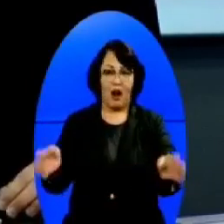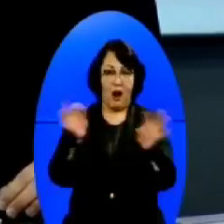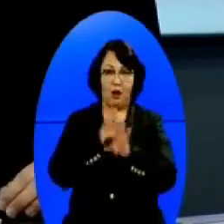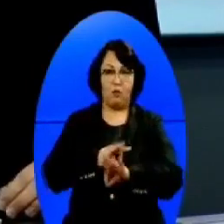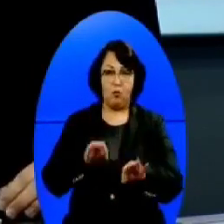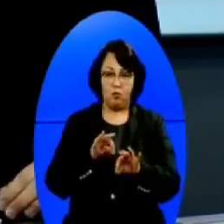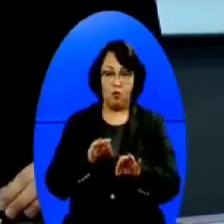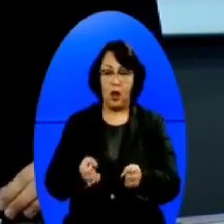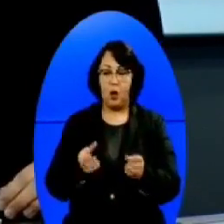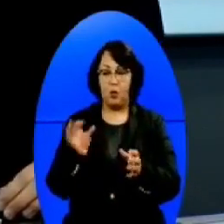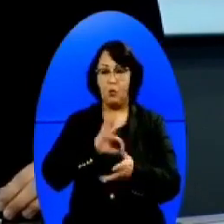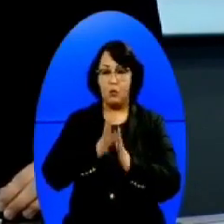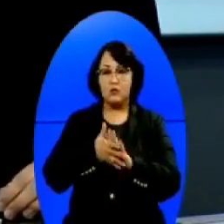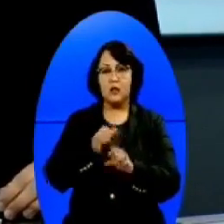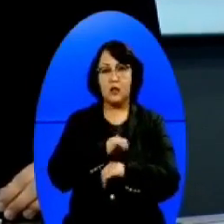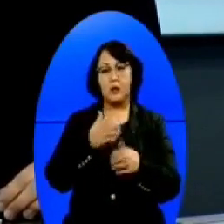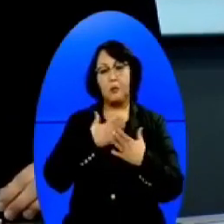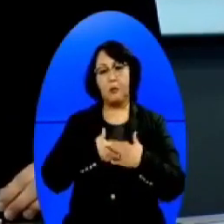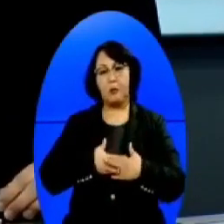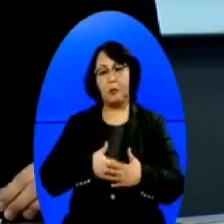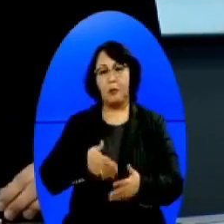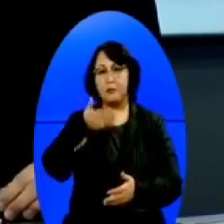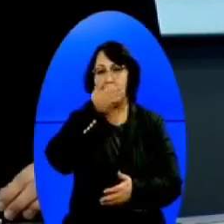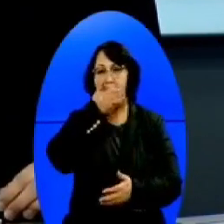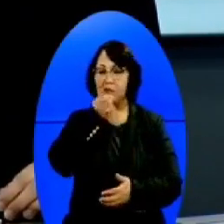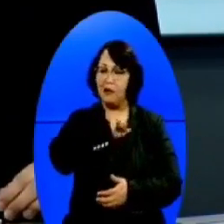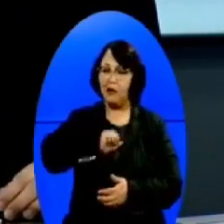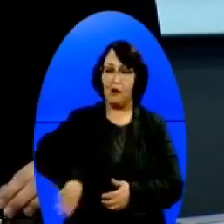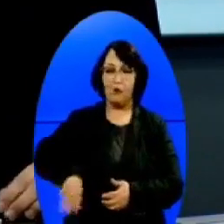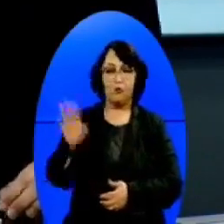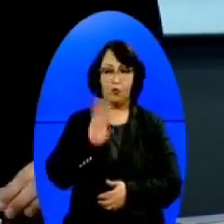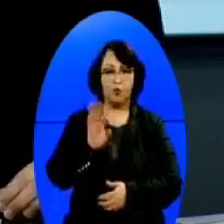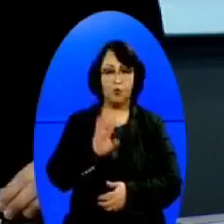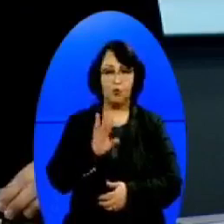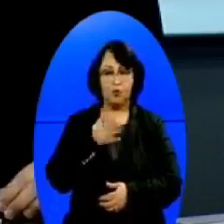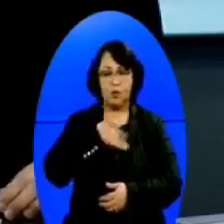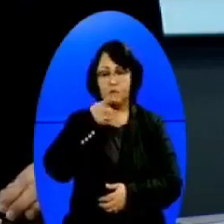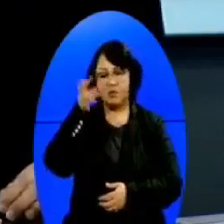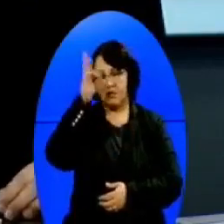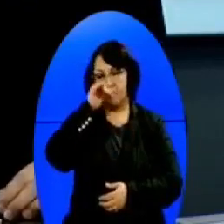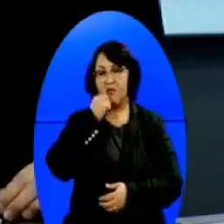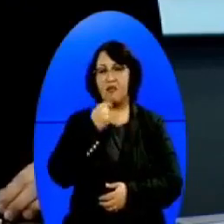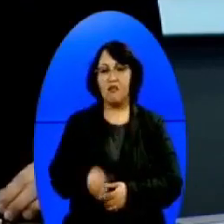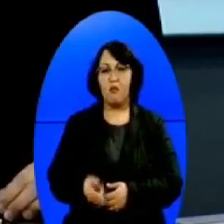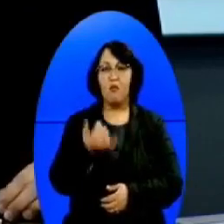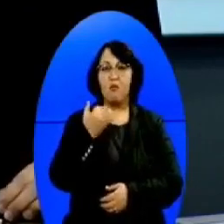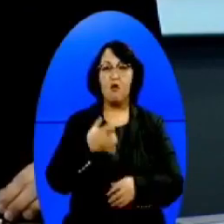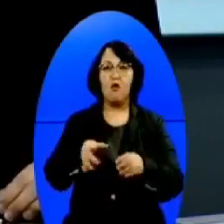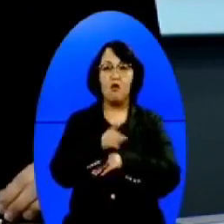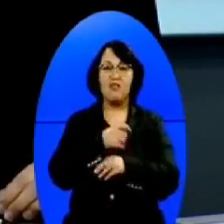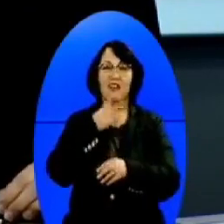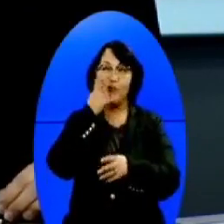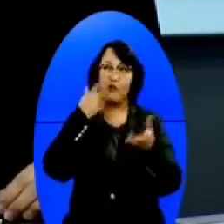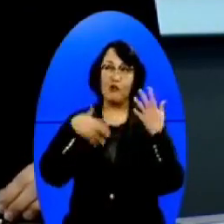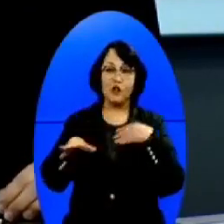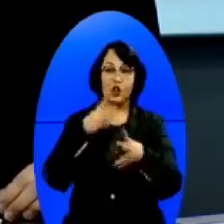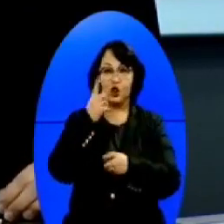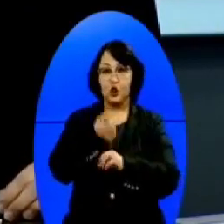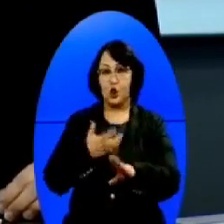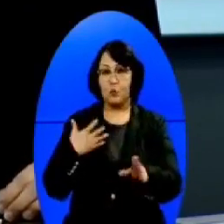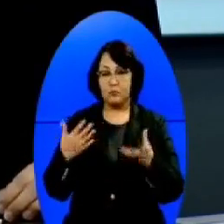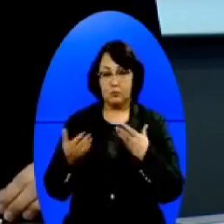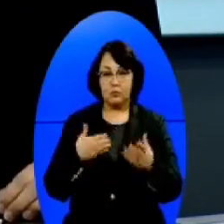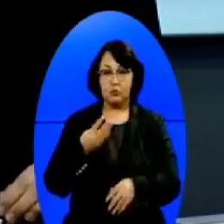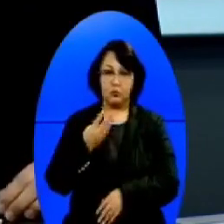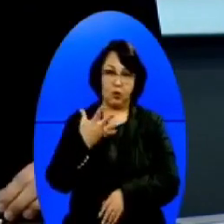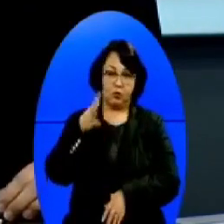халтад зүүхгүй байж болохгүй гэдгийг эрүүл мэндийн яамнаас онцгойлон анхаарлаж байна. Нийслэлийн агарын бохирдол өнгөрсөн оны энэ үетэй харьцуулахад